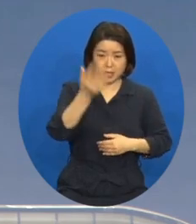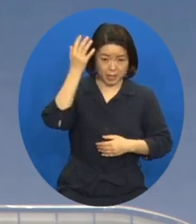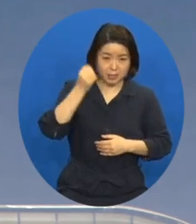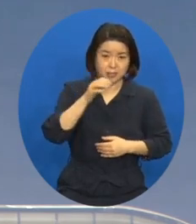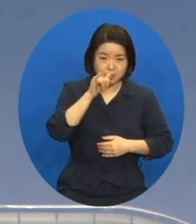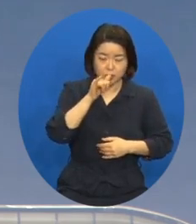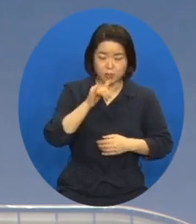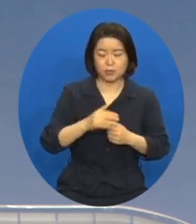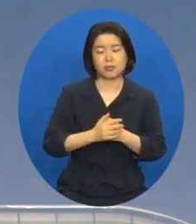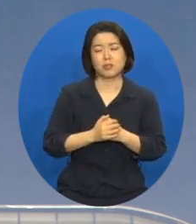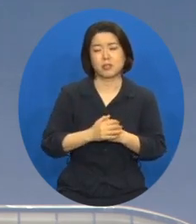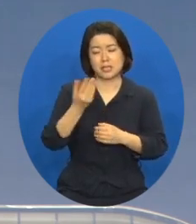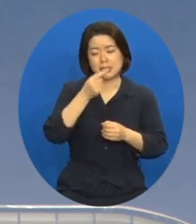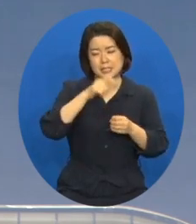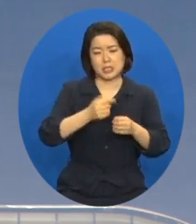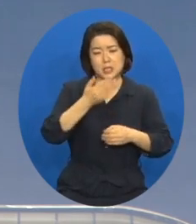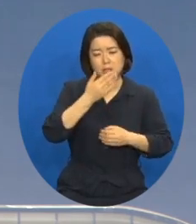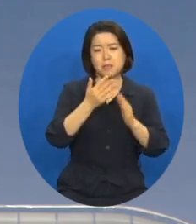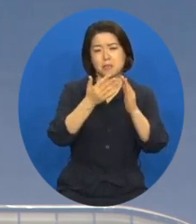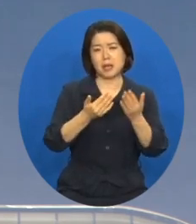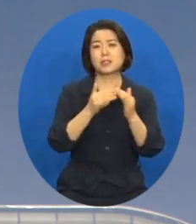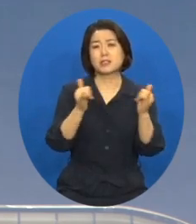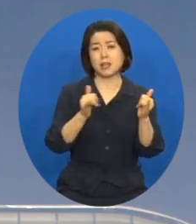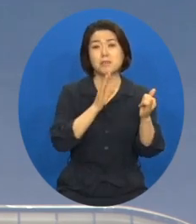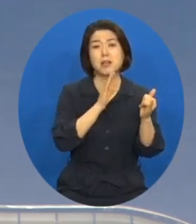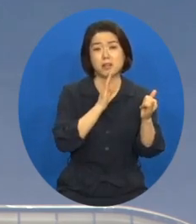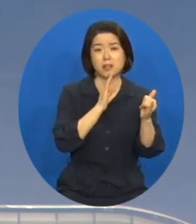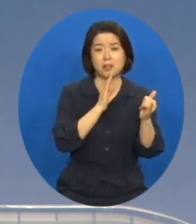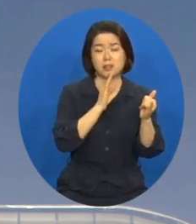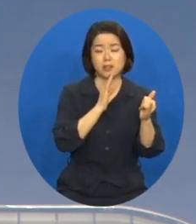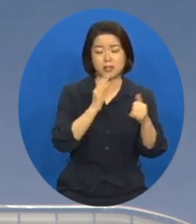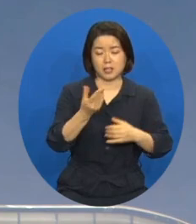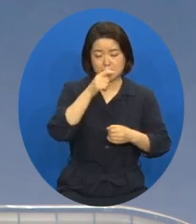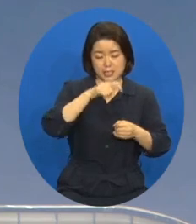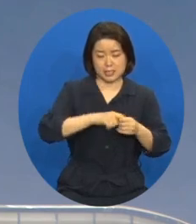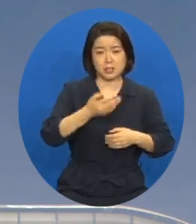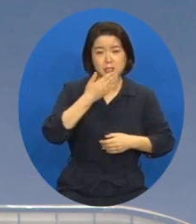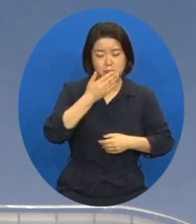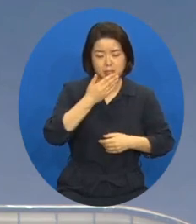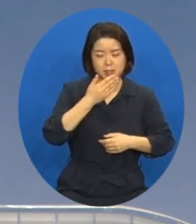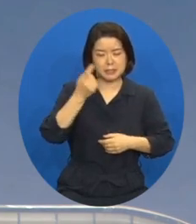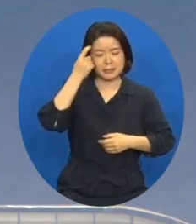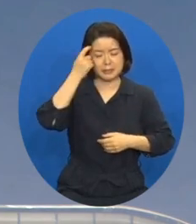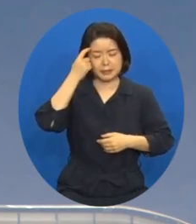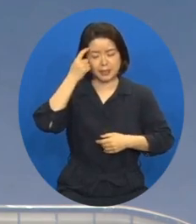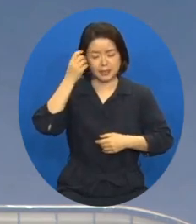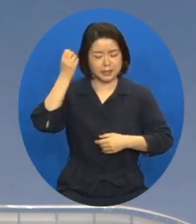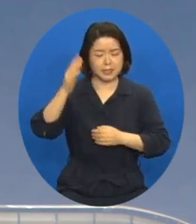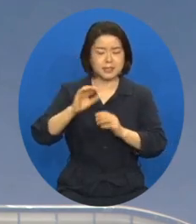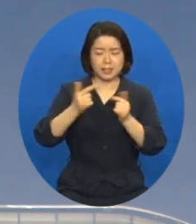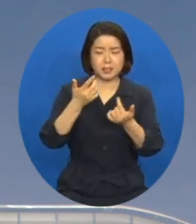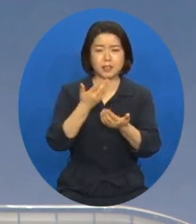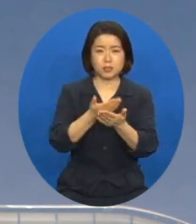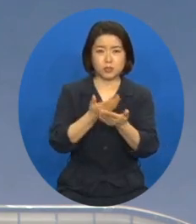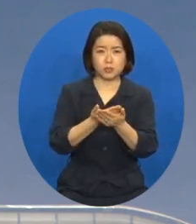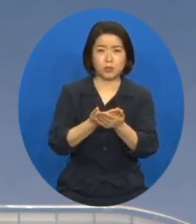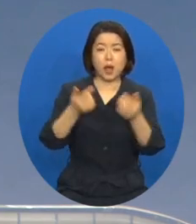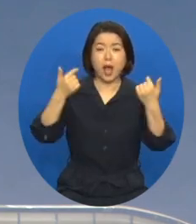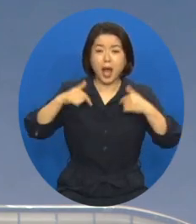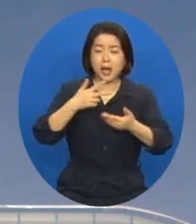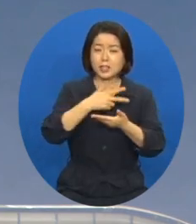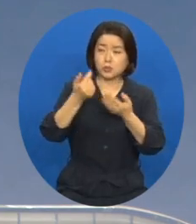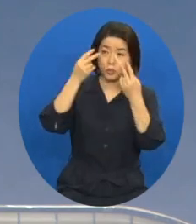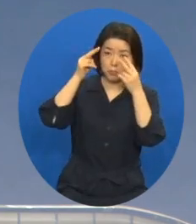있으시잖아요. 성찬 받은 자예요. 성찬 받은 자 의식을 잃어버리지 않게 하소서. 항상